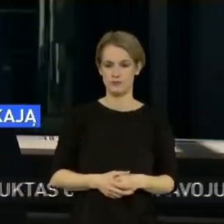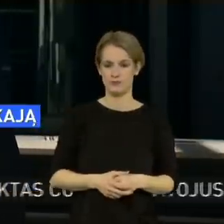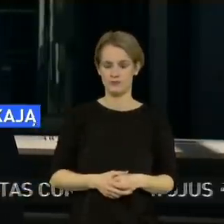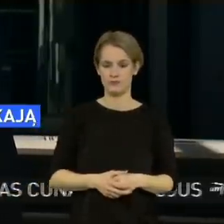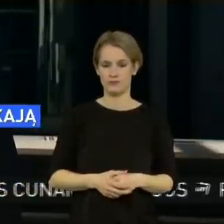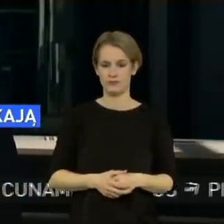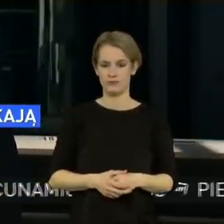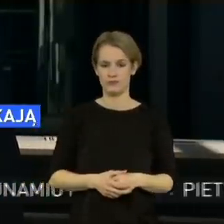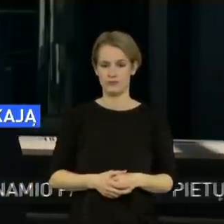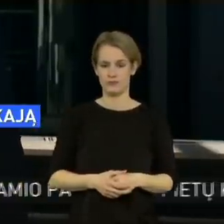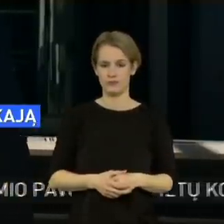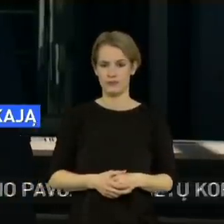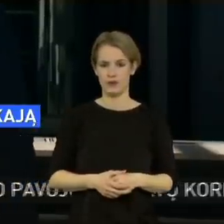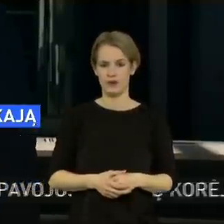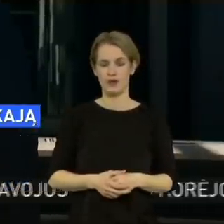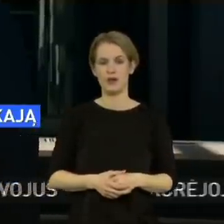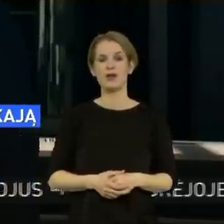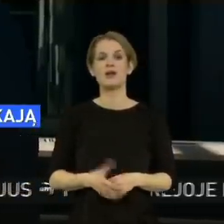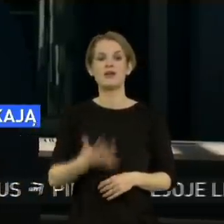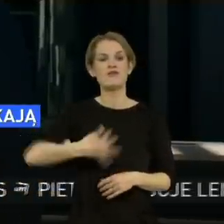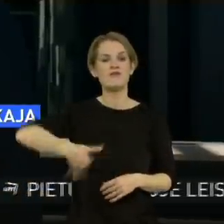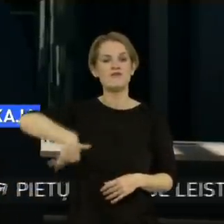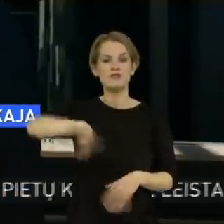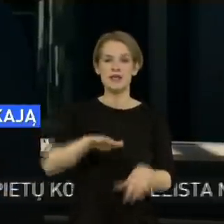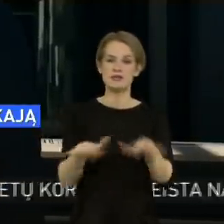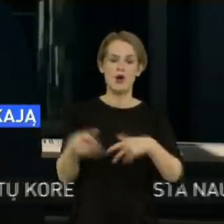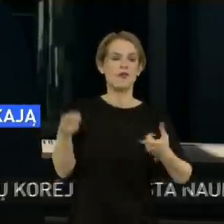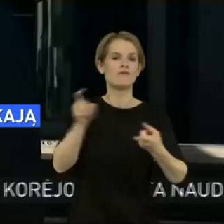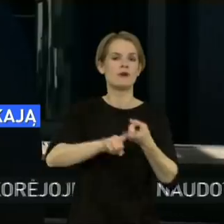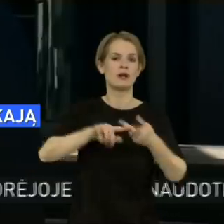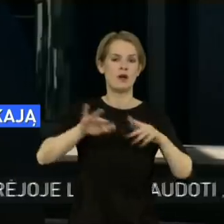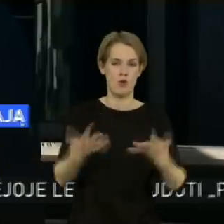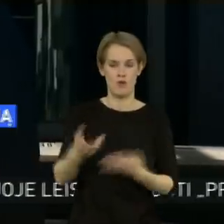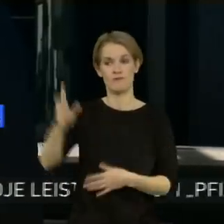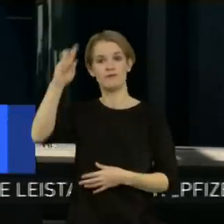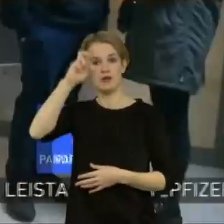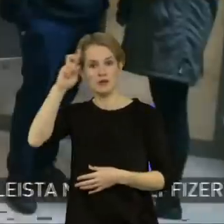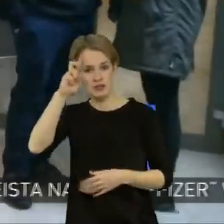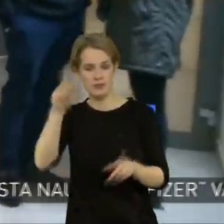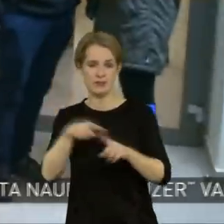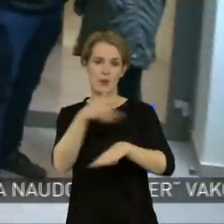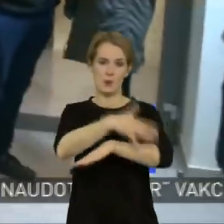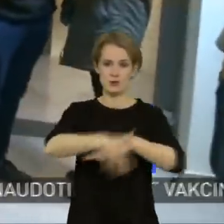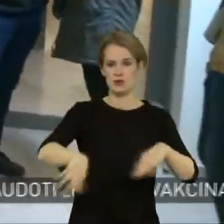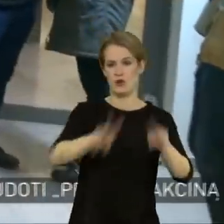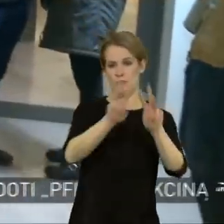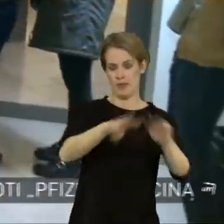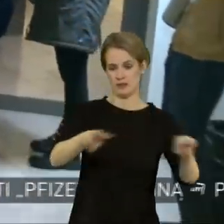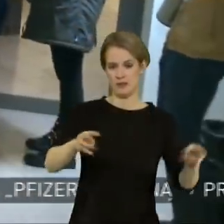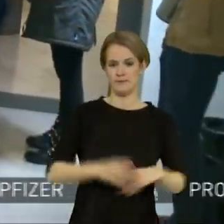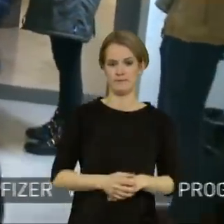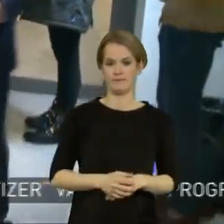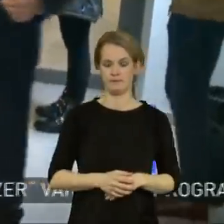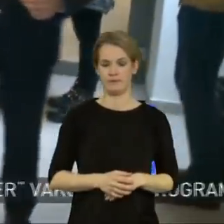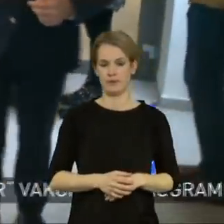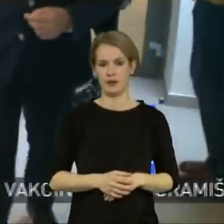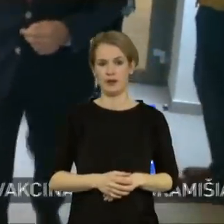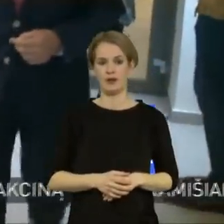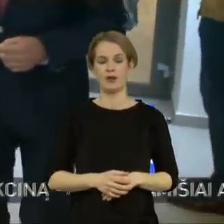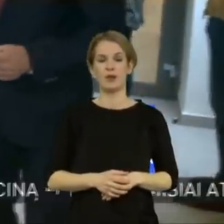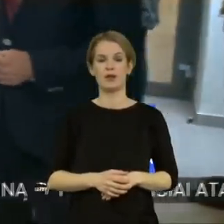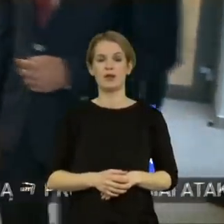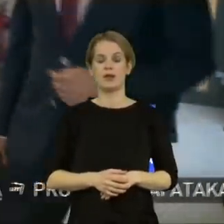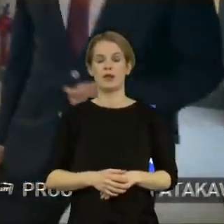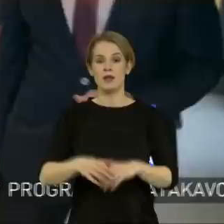mano vadovavimos ministerijos, nuo vyriausybės, tikrai bus padaryta, kad tokių minčių net nekiltų. Tarptautinės teisės ekspertas sako,